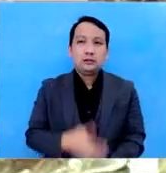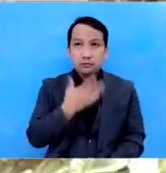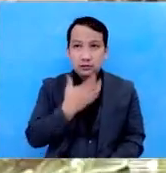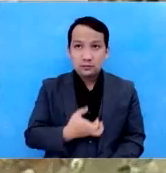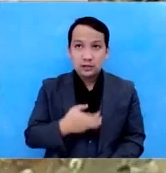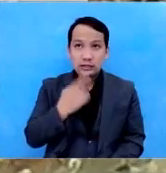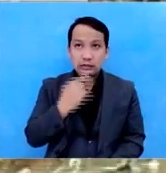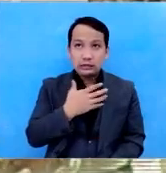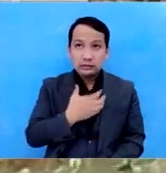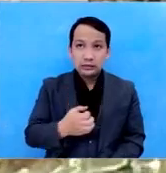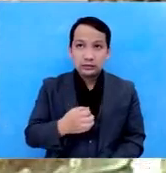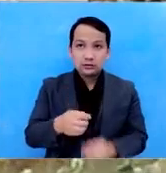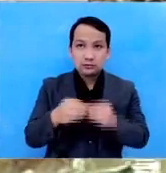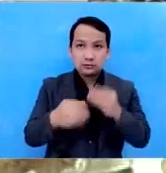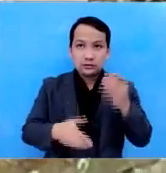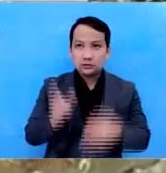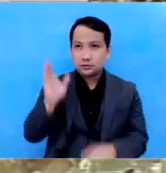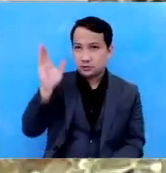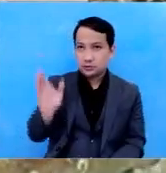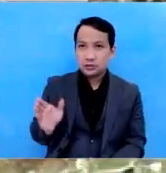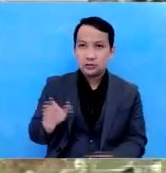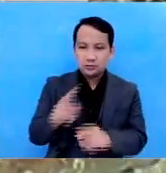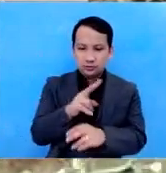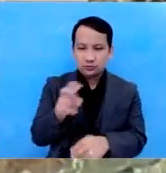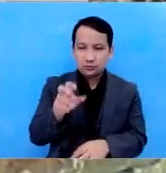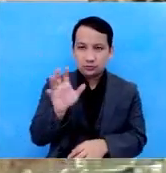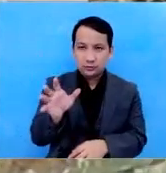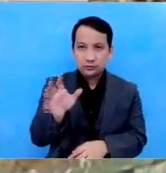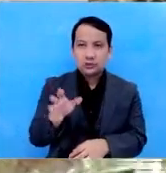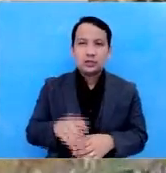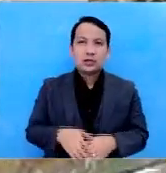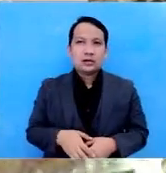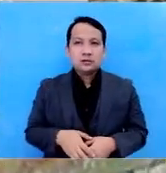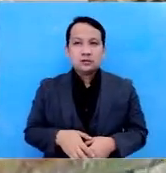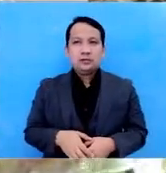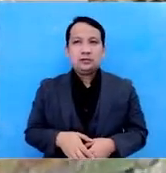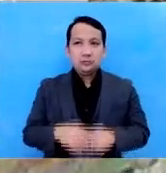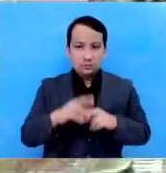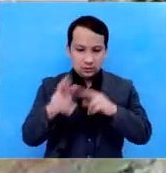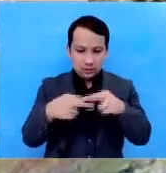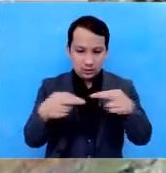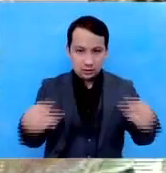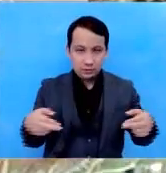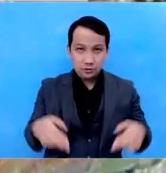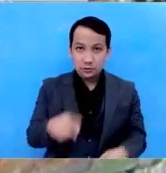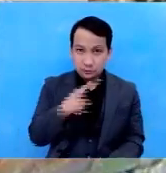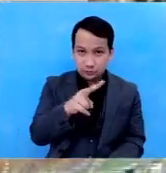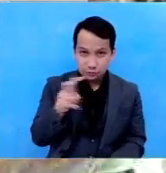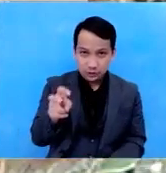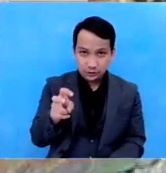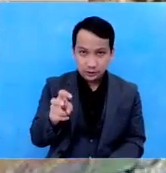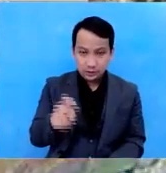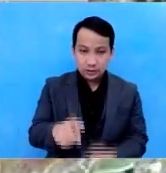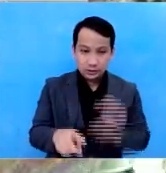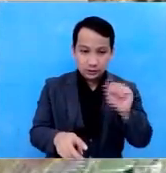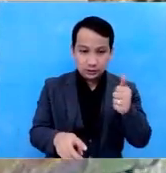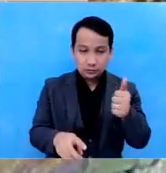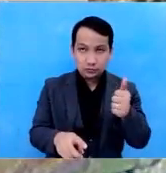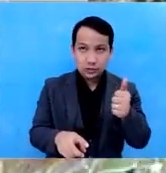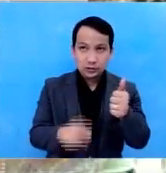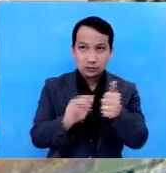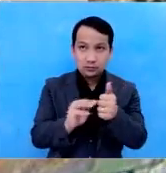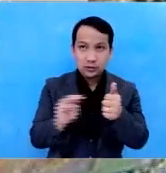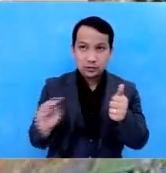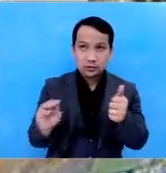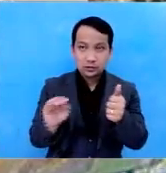ng poinsettia naman, nasa 250 pesos naman. May ribbon din na nasa 200 pesos ang 10 yarda. Kung ang hanap naman